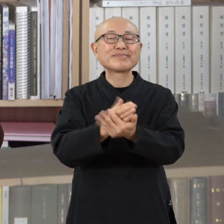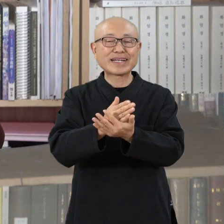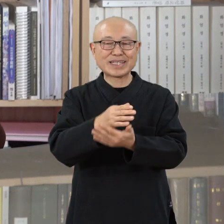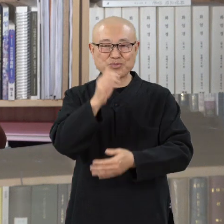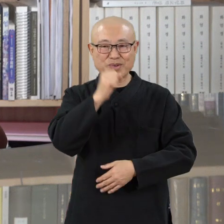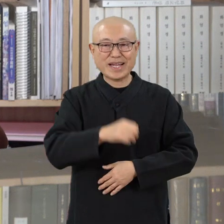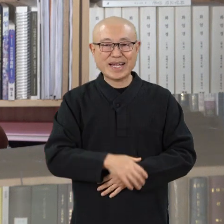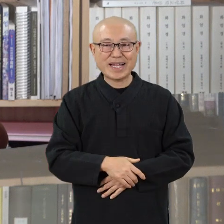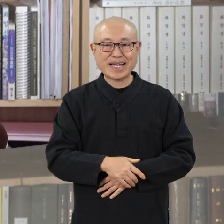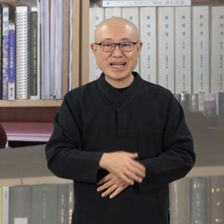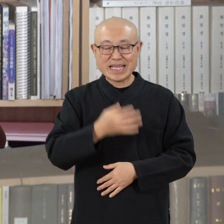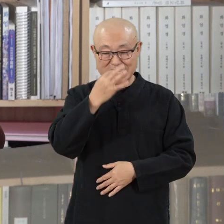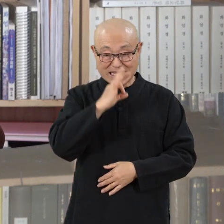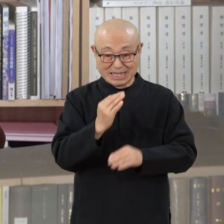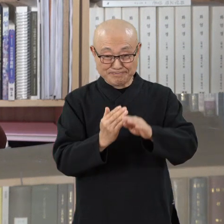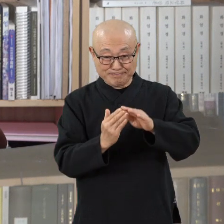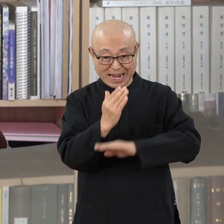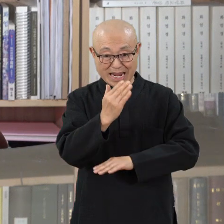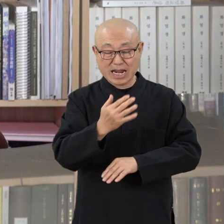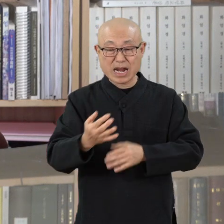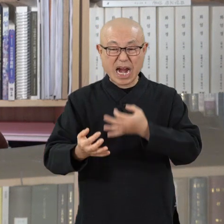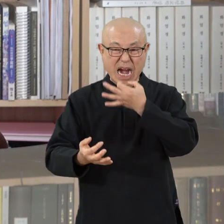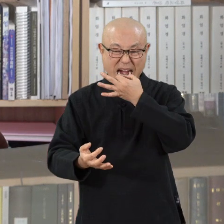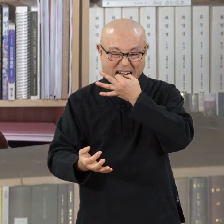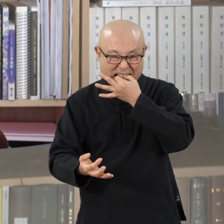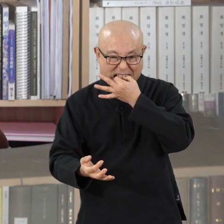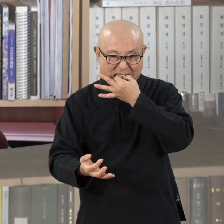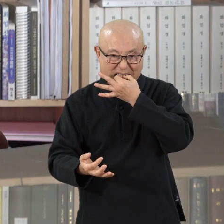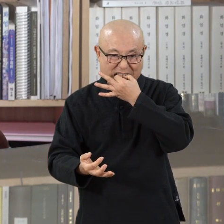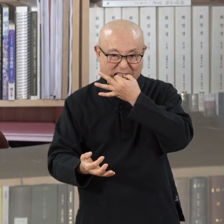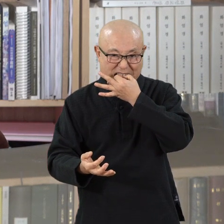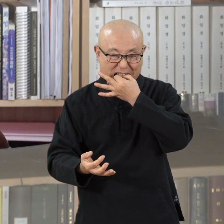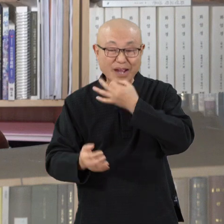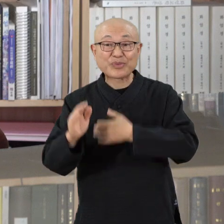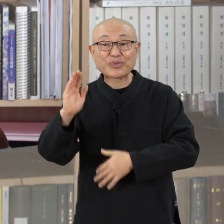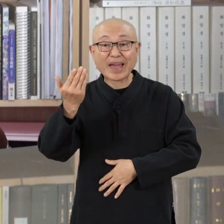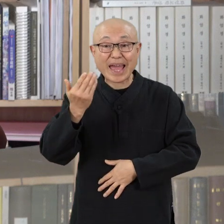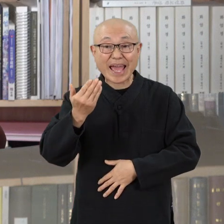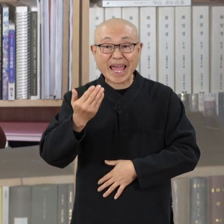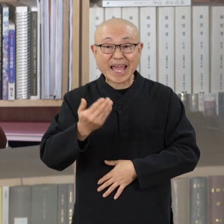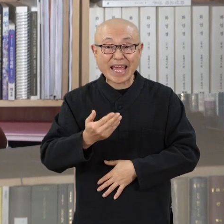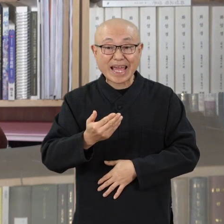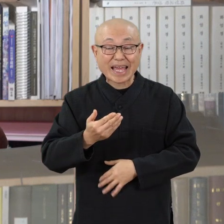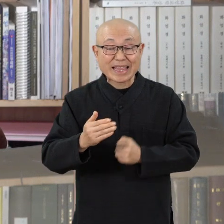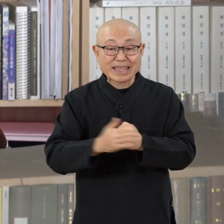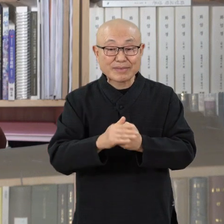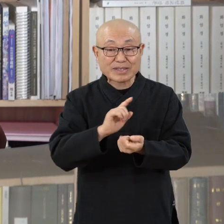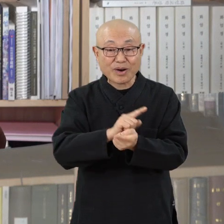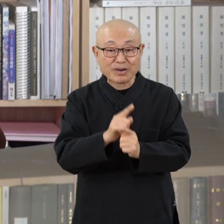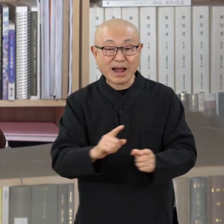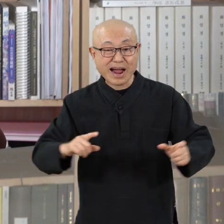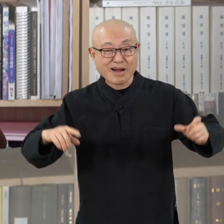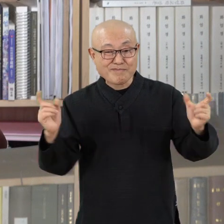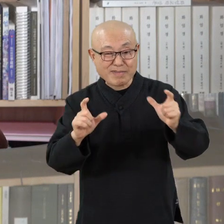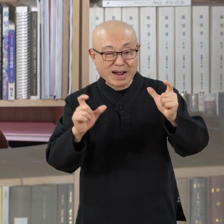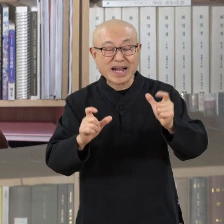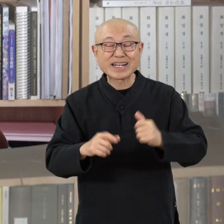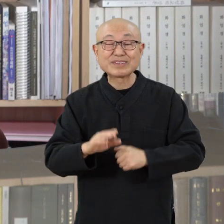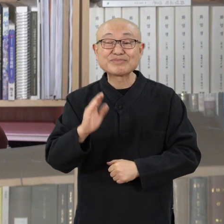그것이 과도하면은 탐욕이 되어 버리는 거예요. 그래서 이 세상에 서로 다투고 막 이렇게 힘든